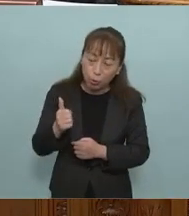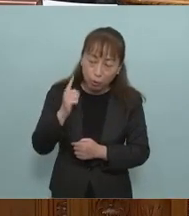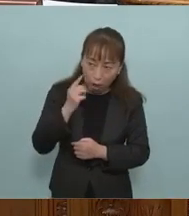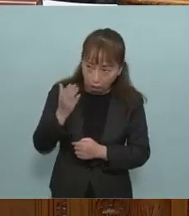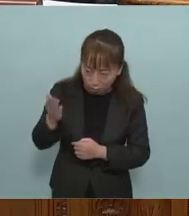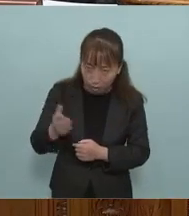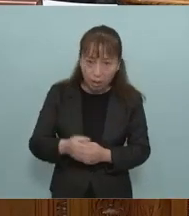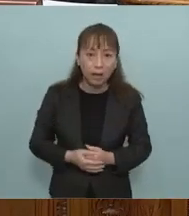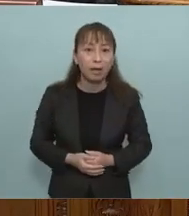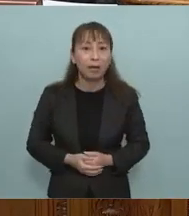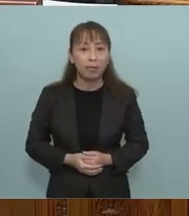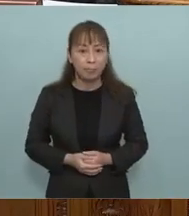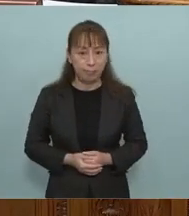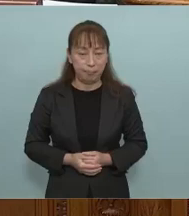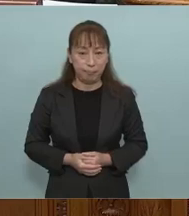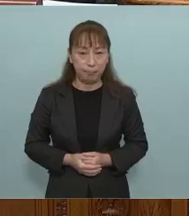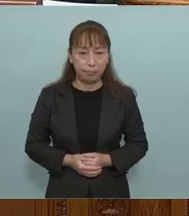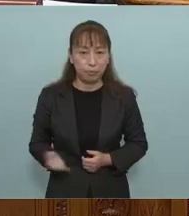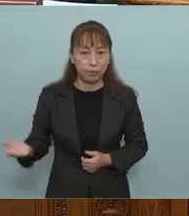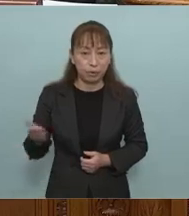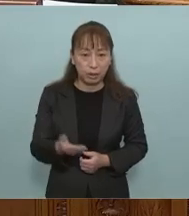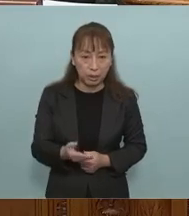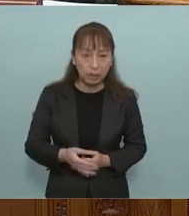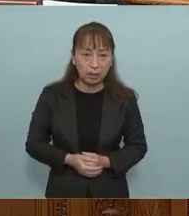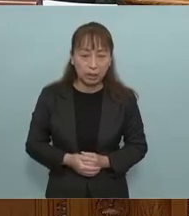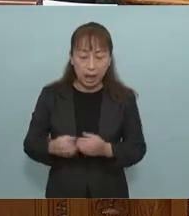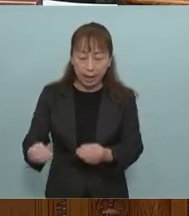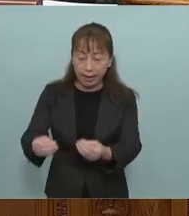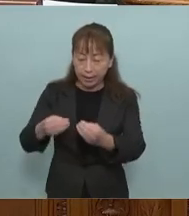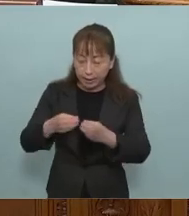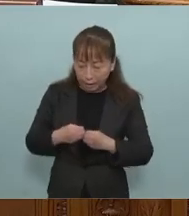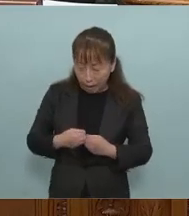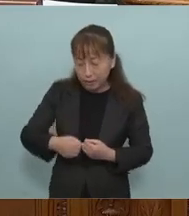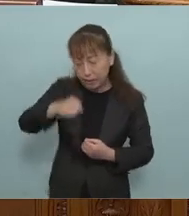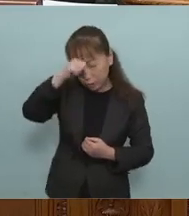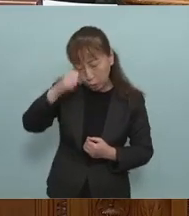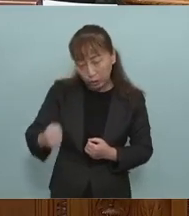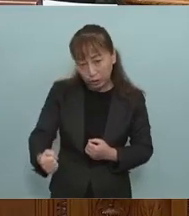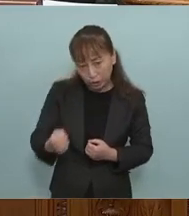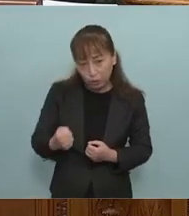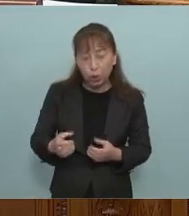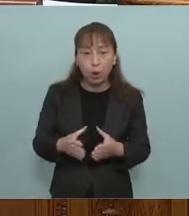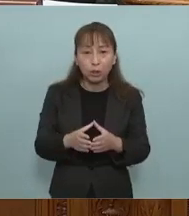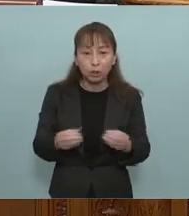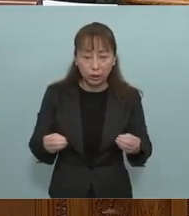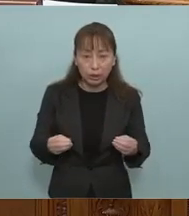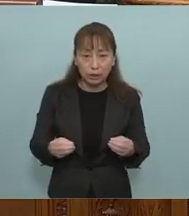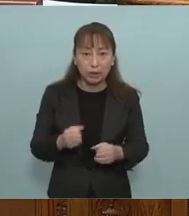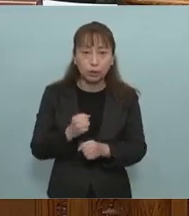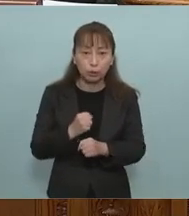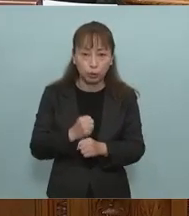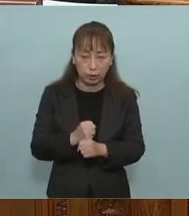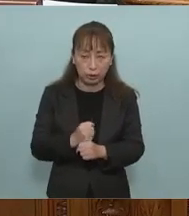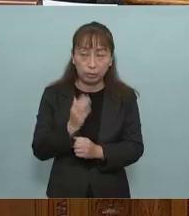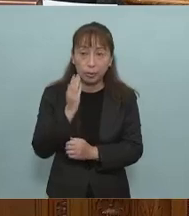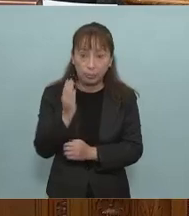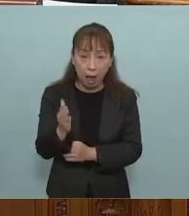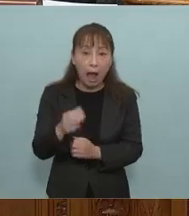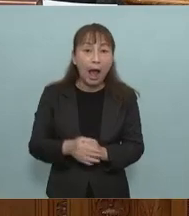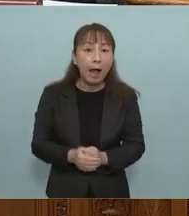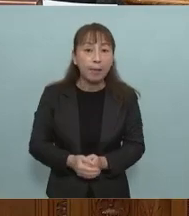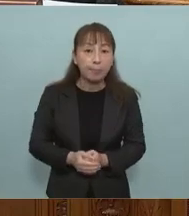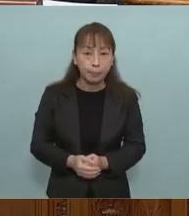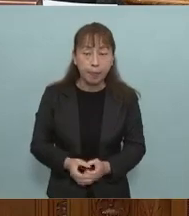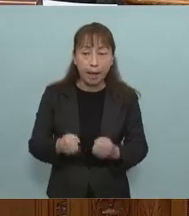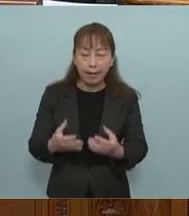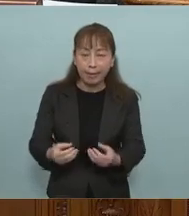ます。次に、感染症に強い国づくりについに向けてお尋ねします。新たな感